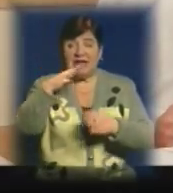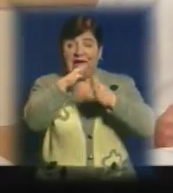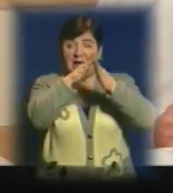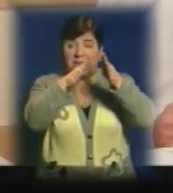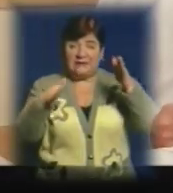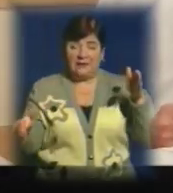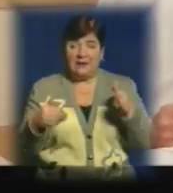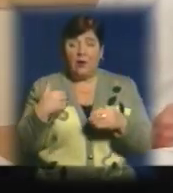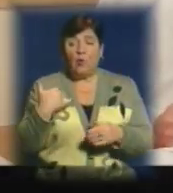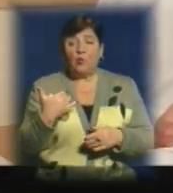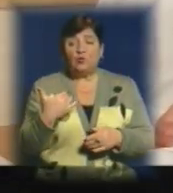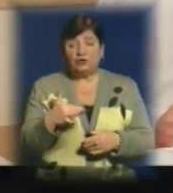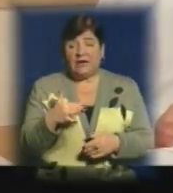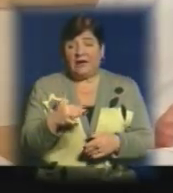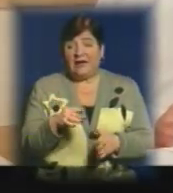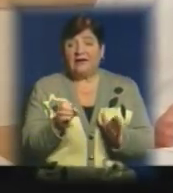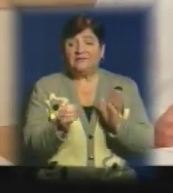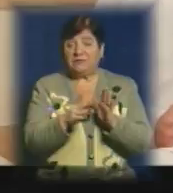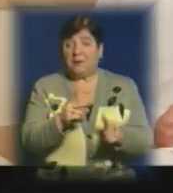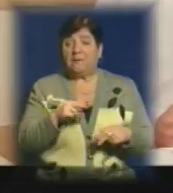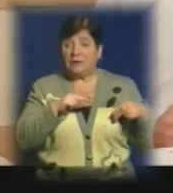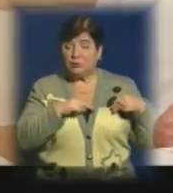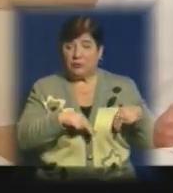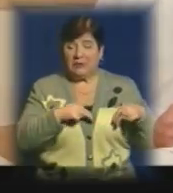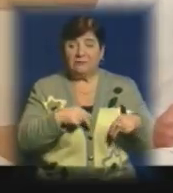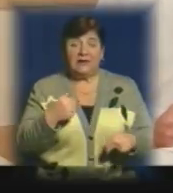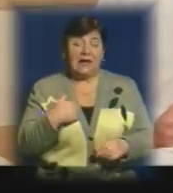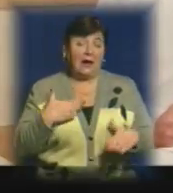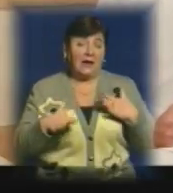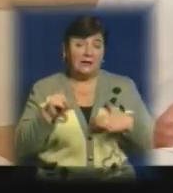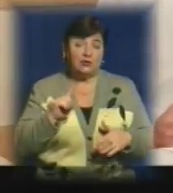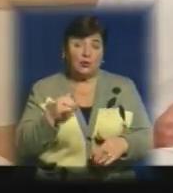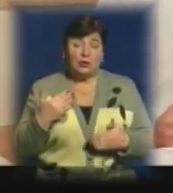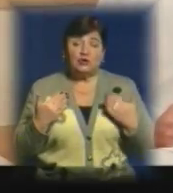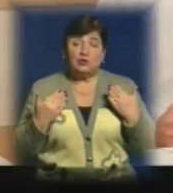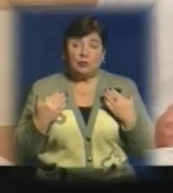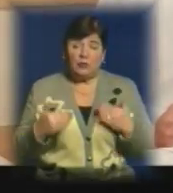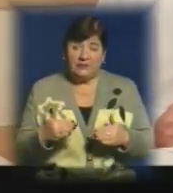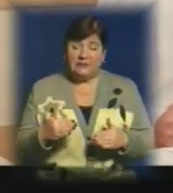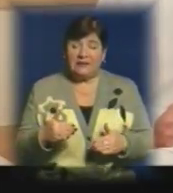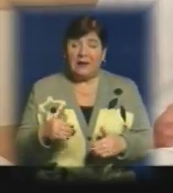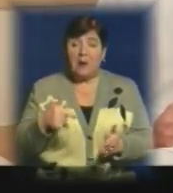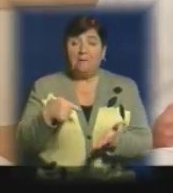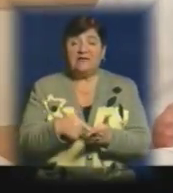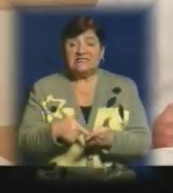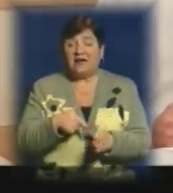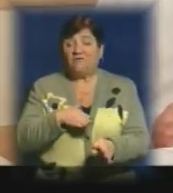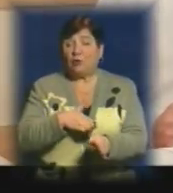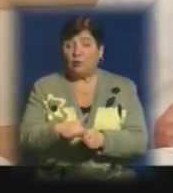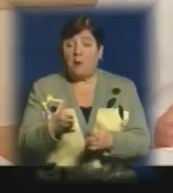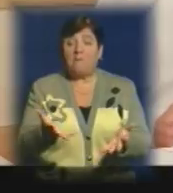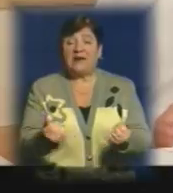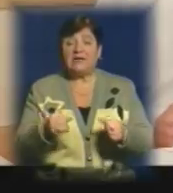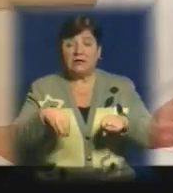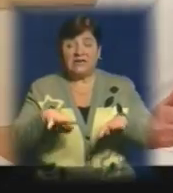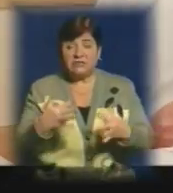запустили, воно досить енергійно працює. І я радий, що сьогодні засідання міськвиконком було прийнято рішення про